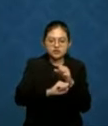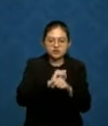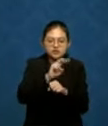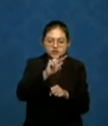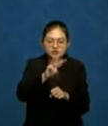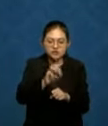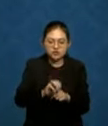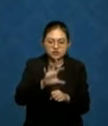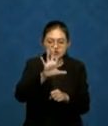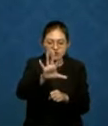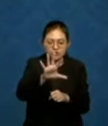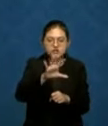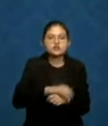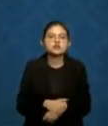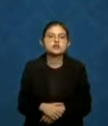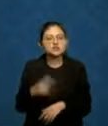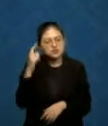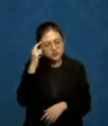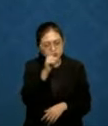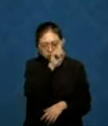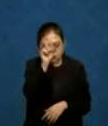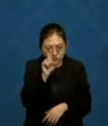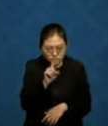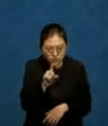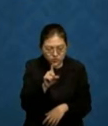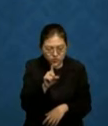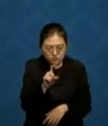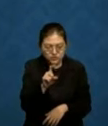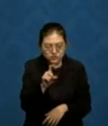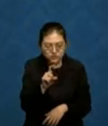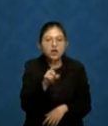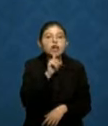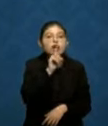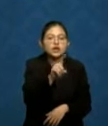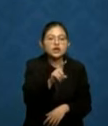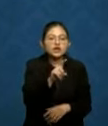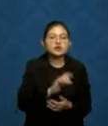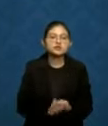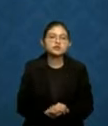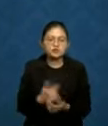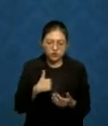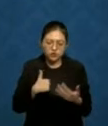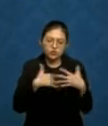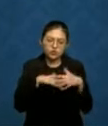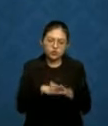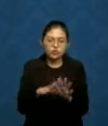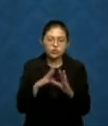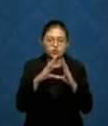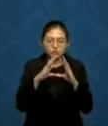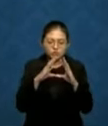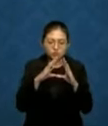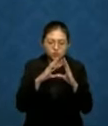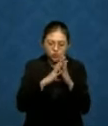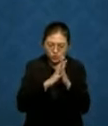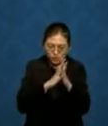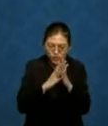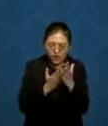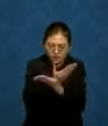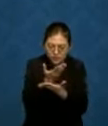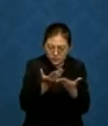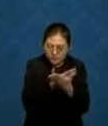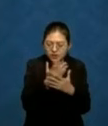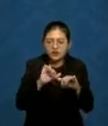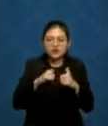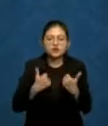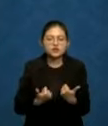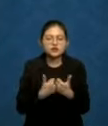2565ดิฉันมีข้อสงสัยและข้อสังเกตอยู่บางประการค่ะจึงขอมีส่วนร่วมในการอภิปรายครั้งนี้กอง